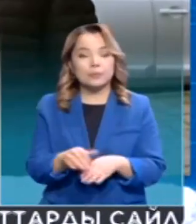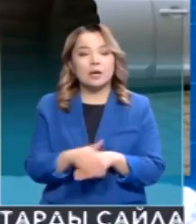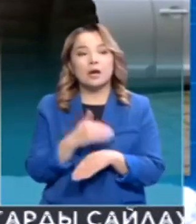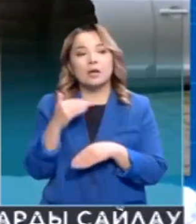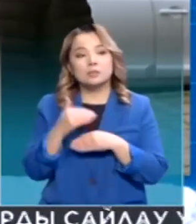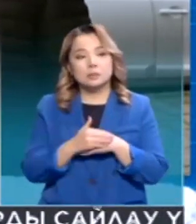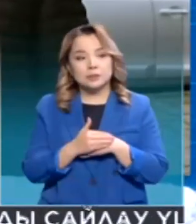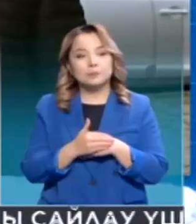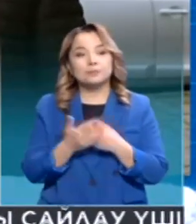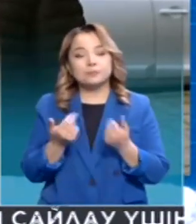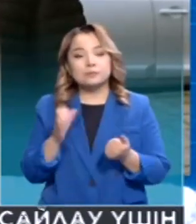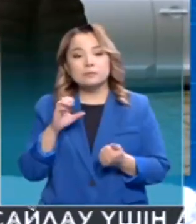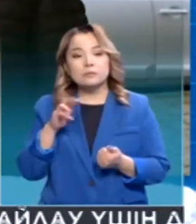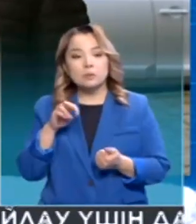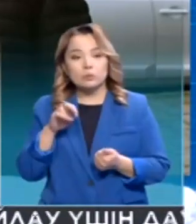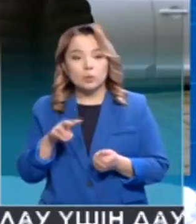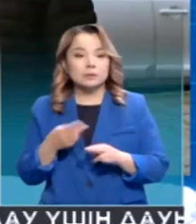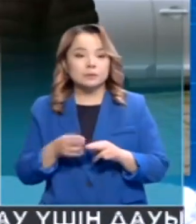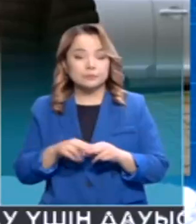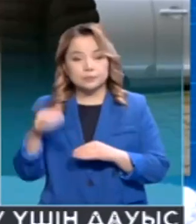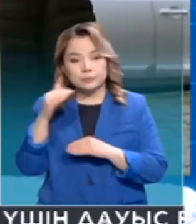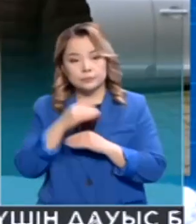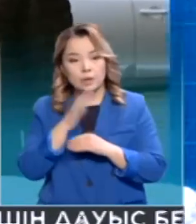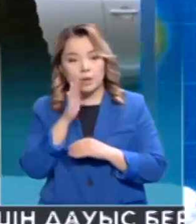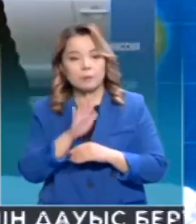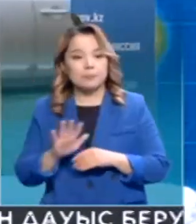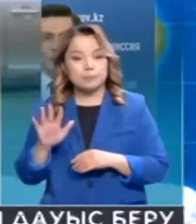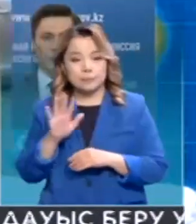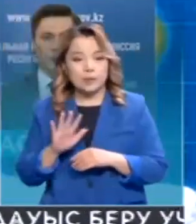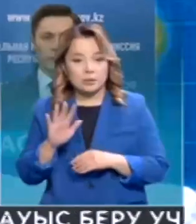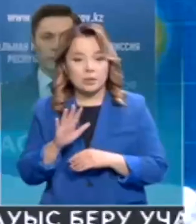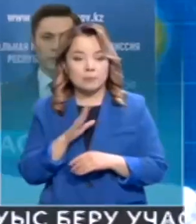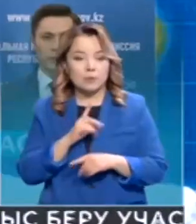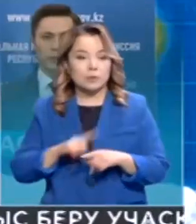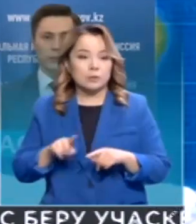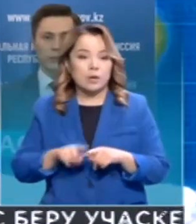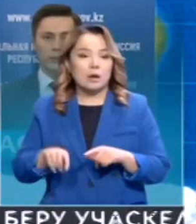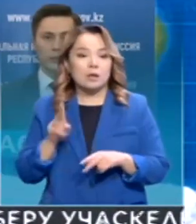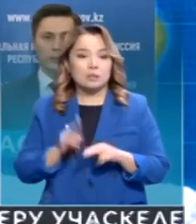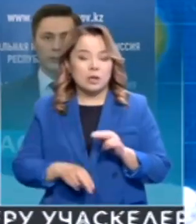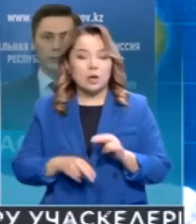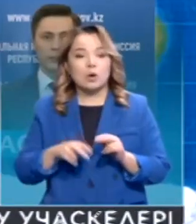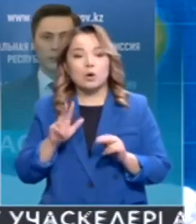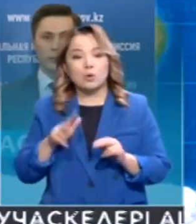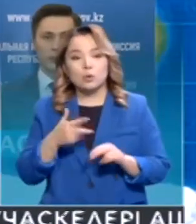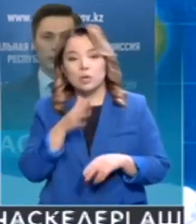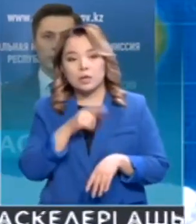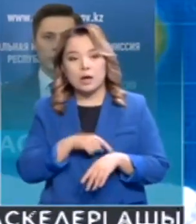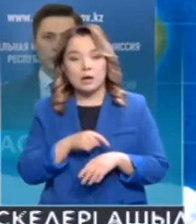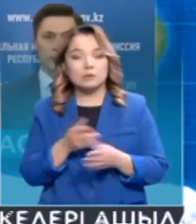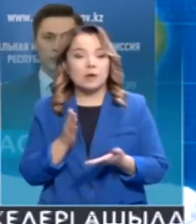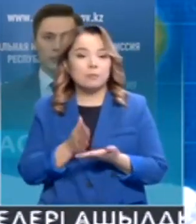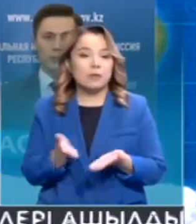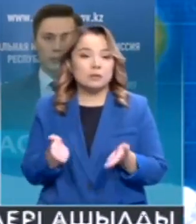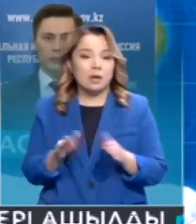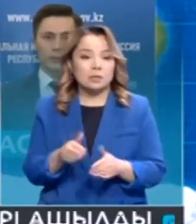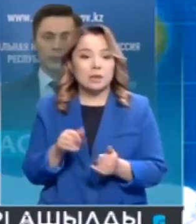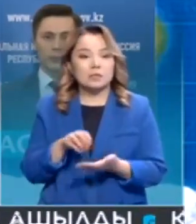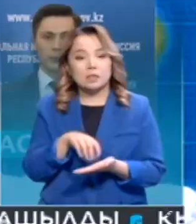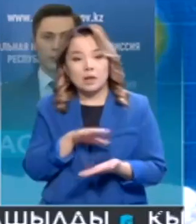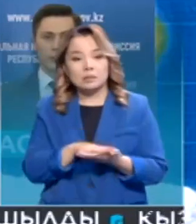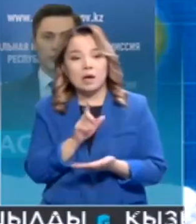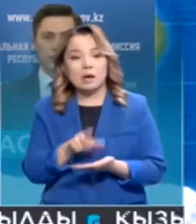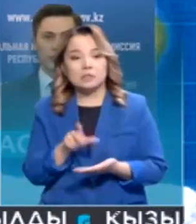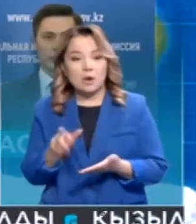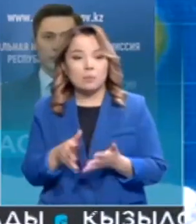Қайырлы кеш, Руслан. Я Стамбулда қазір кешкі сағат 5-тен асты. Дауыс берудің аяқталуына әлі 3 сағаттай бар. Дегенмен осында тіркелген